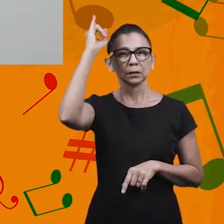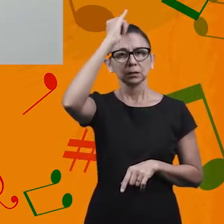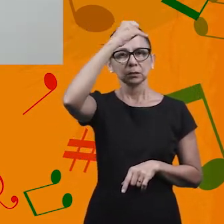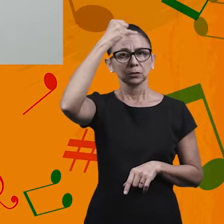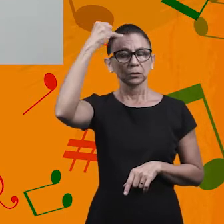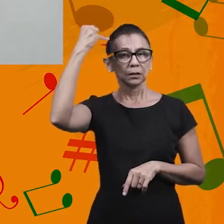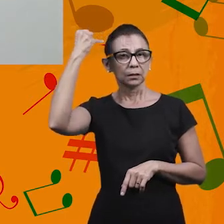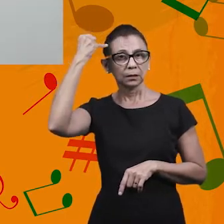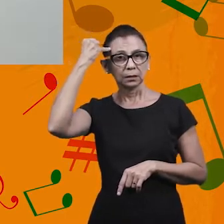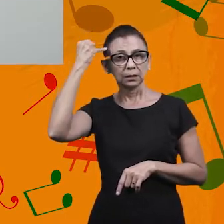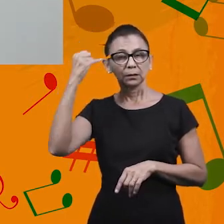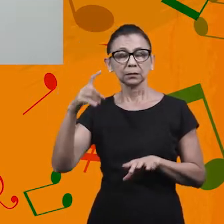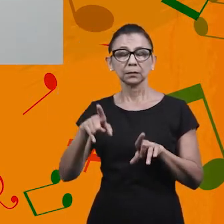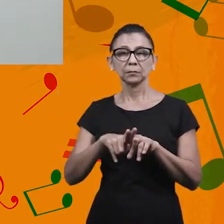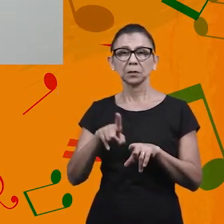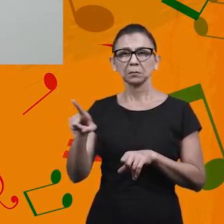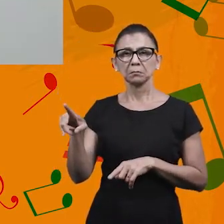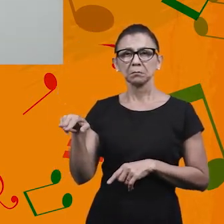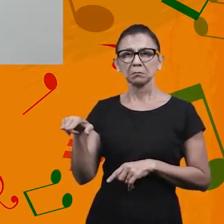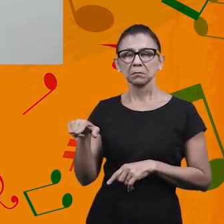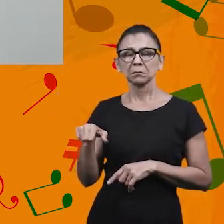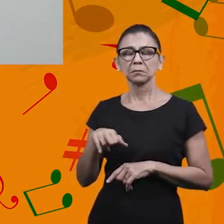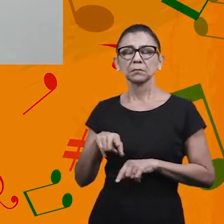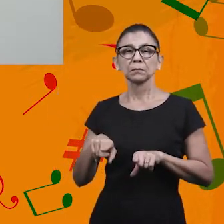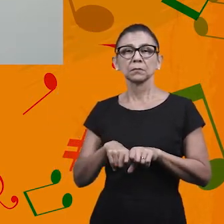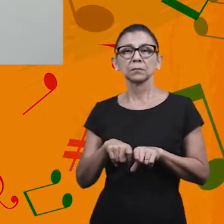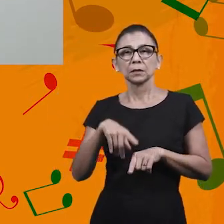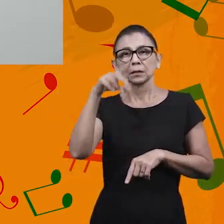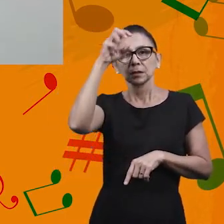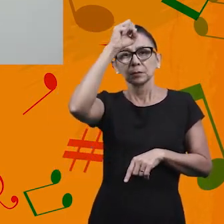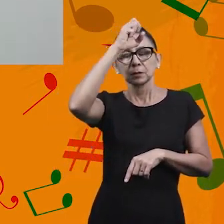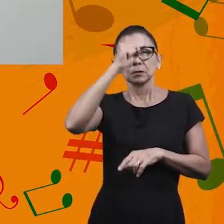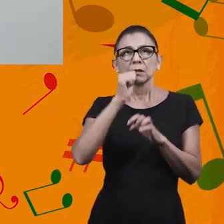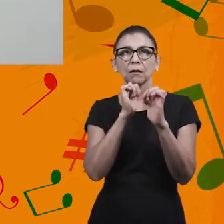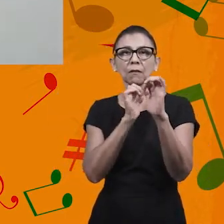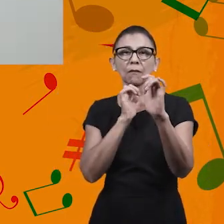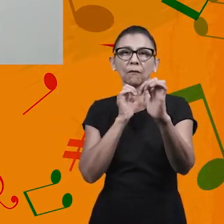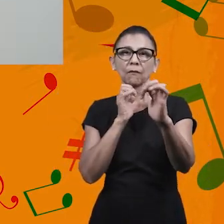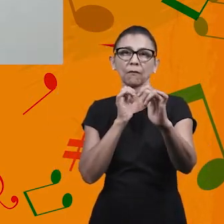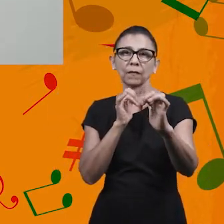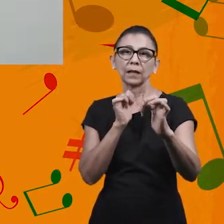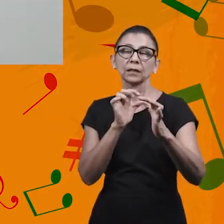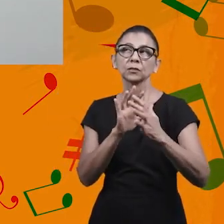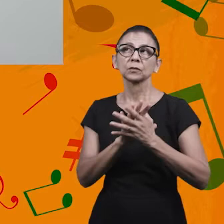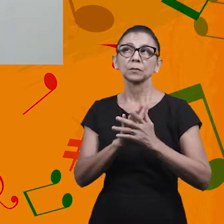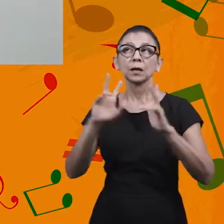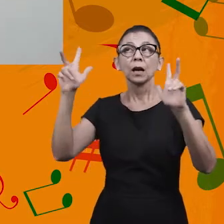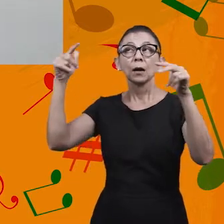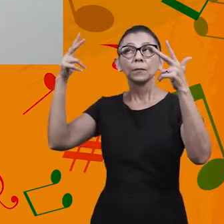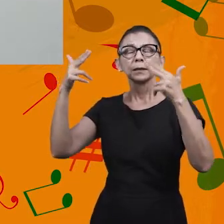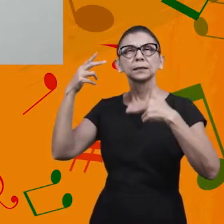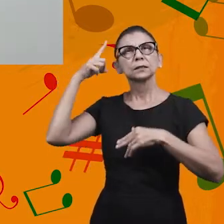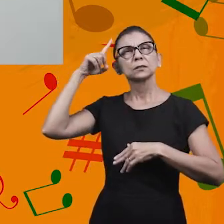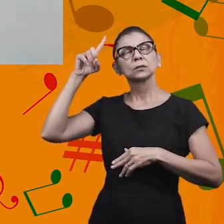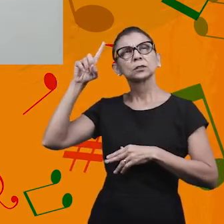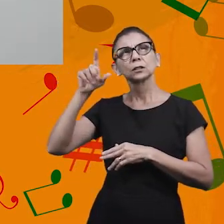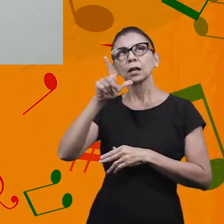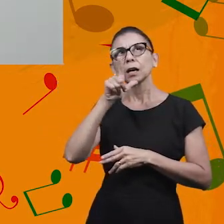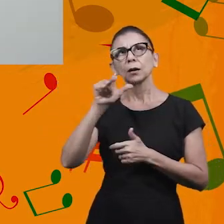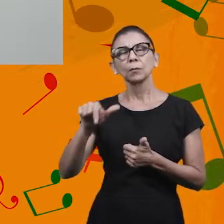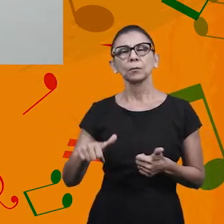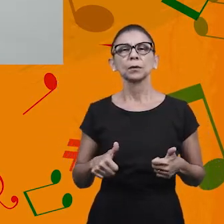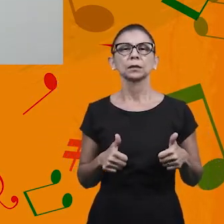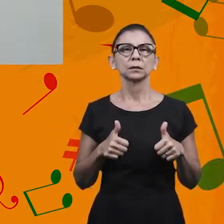enseigner mes frères. Et le Seigneur m'a fait rappeler de la flûte en or. Alors j'ai acheté